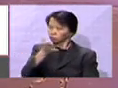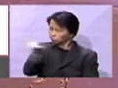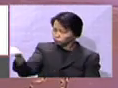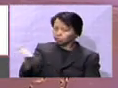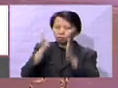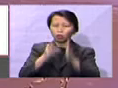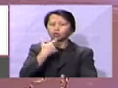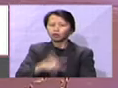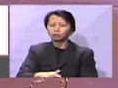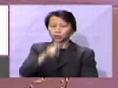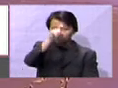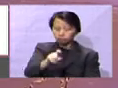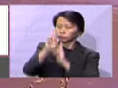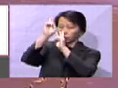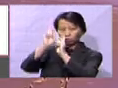harus dihormati.